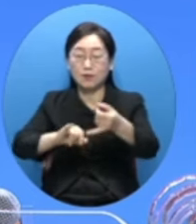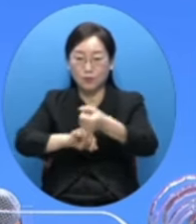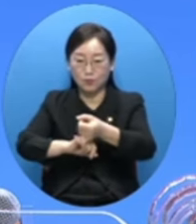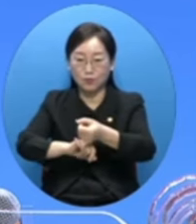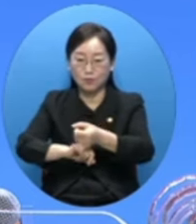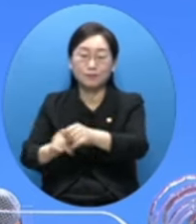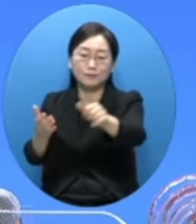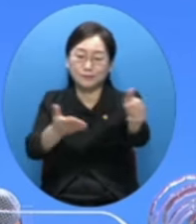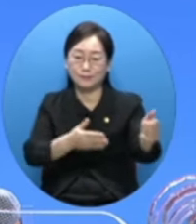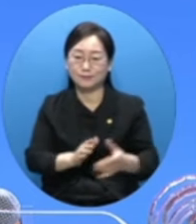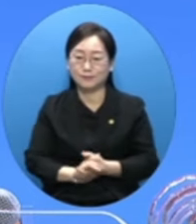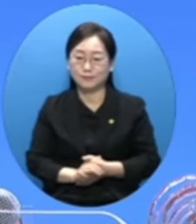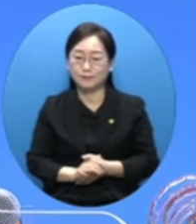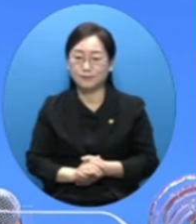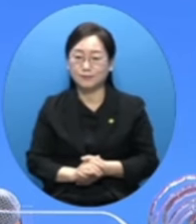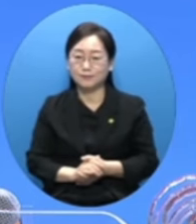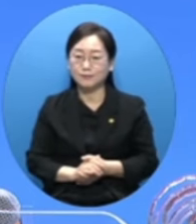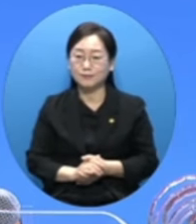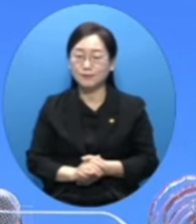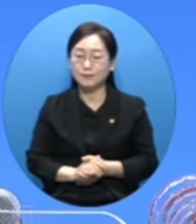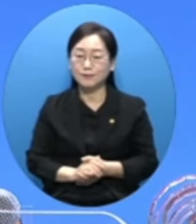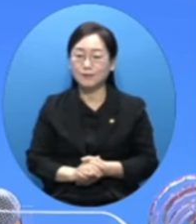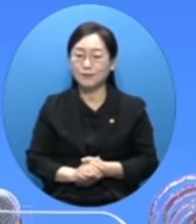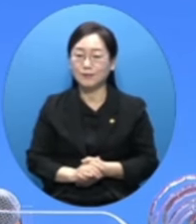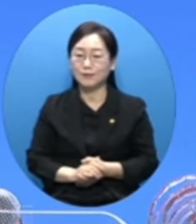되어야 할 것입니다.